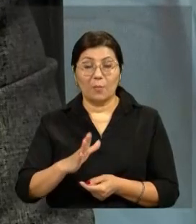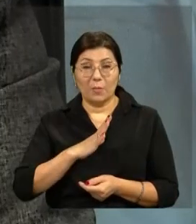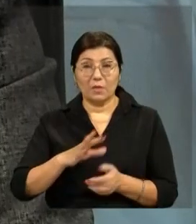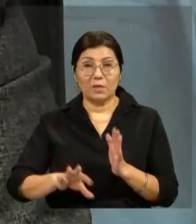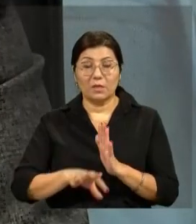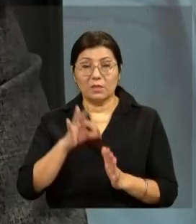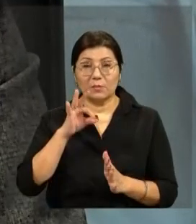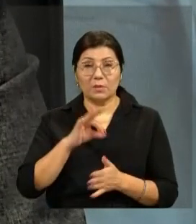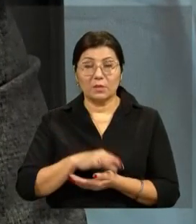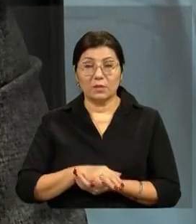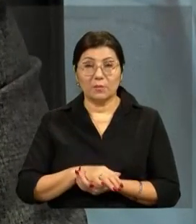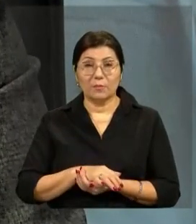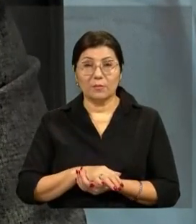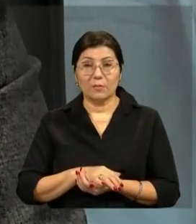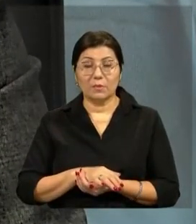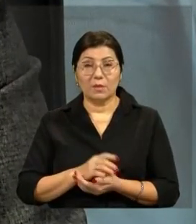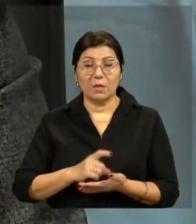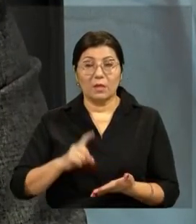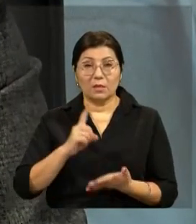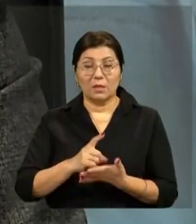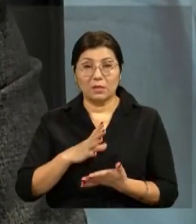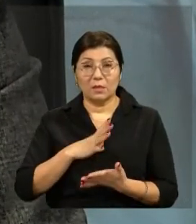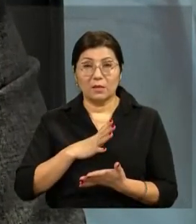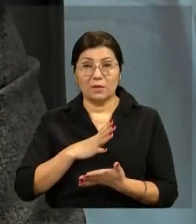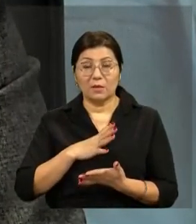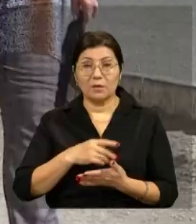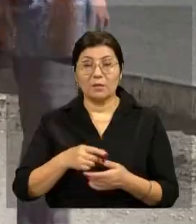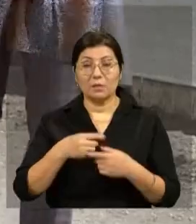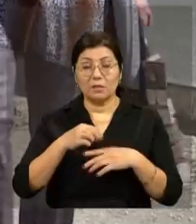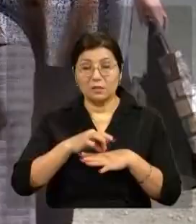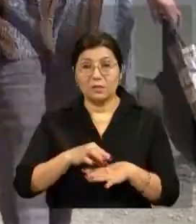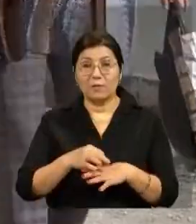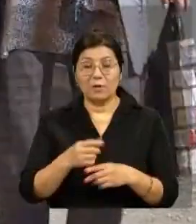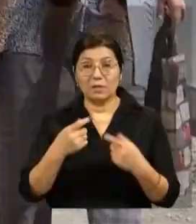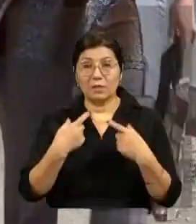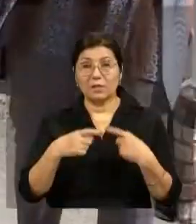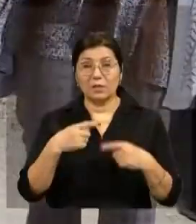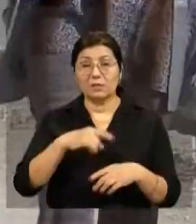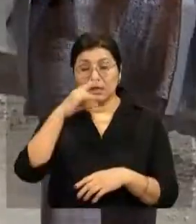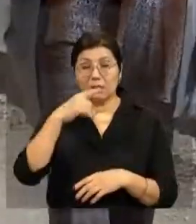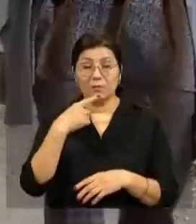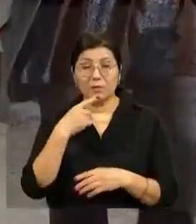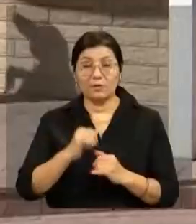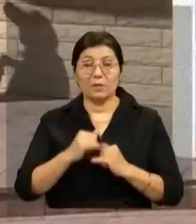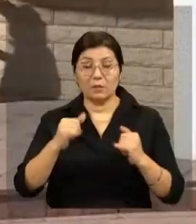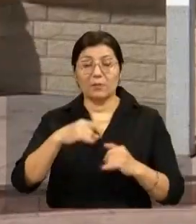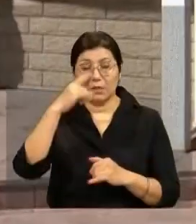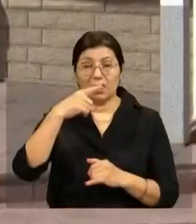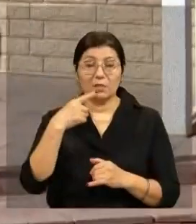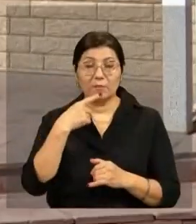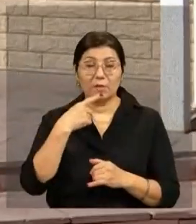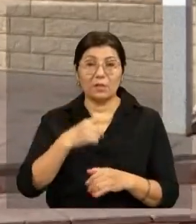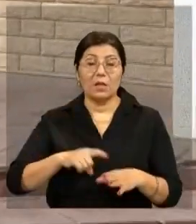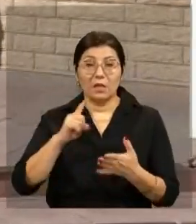А, надо сдавать будет тест на казахском языке. Развитие государственного языка не должно ограничиваться только